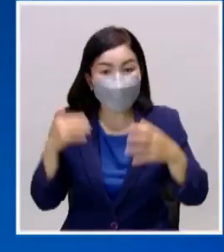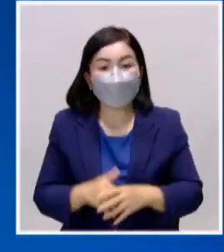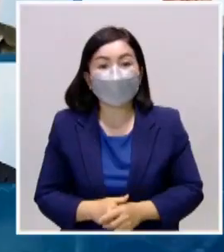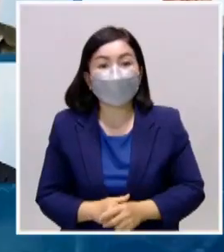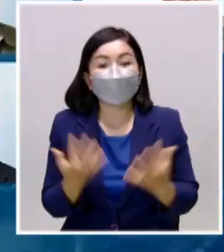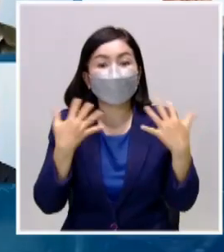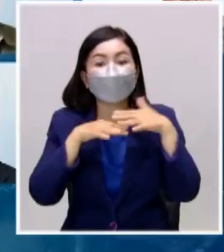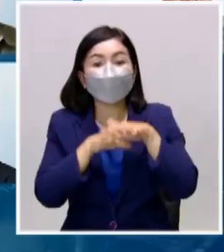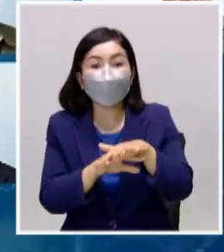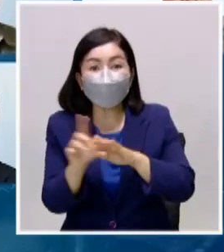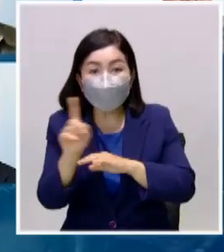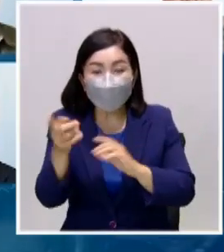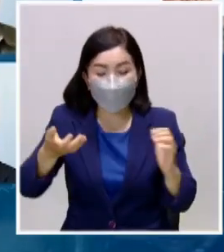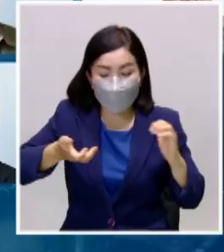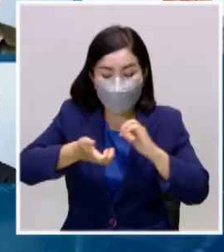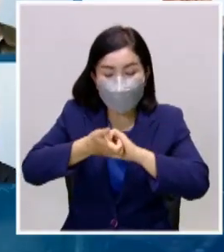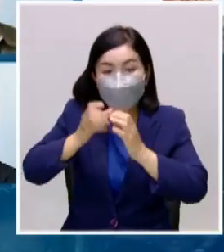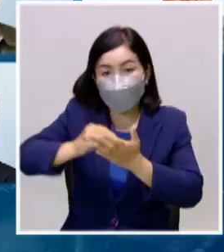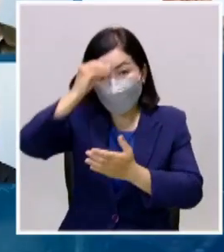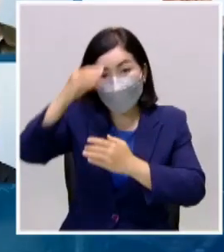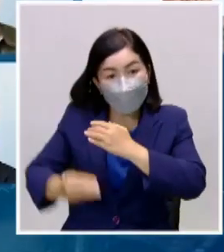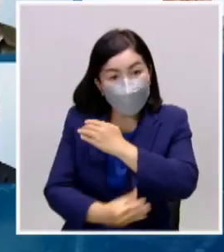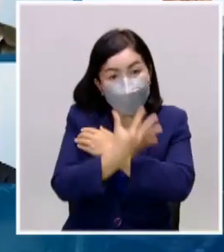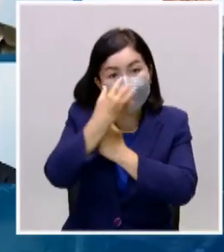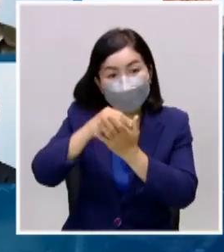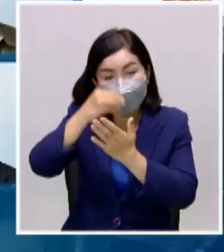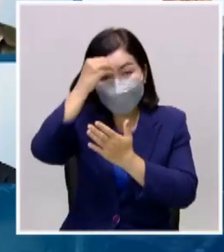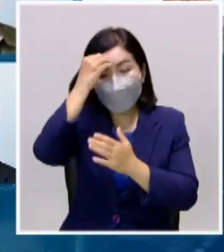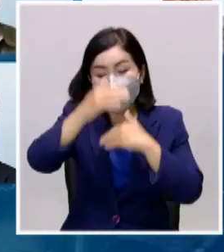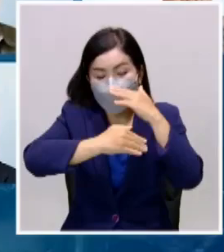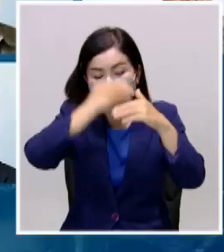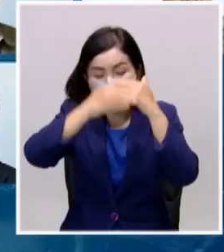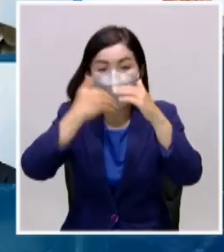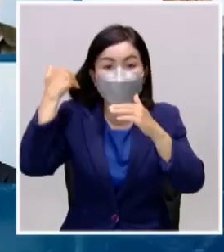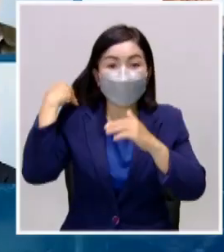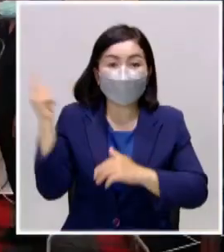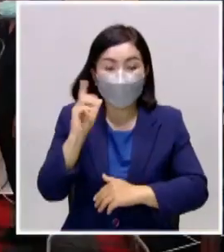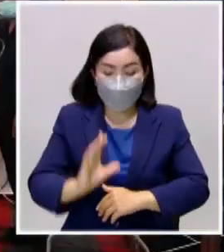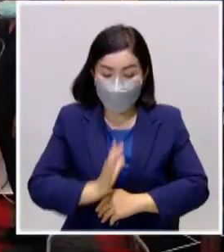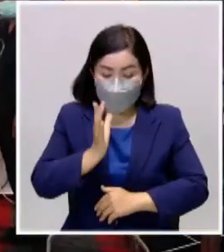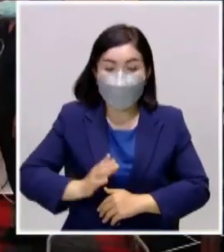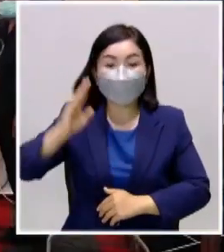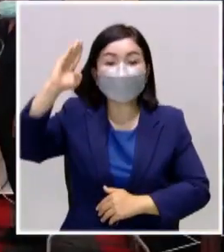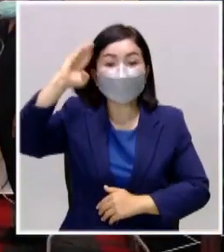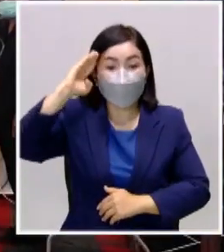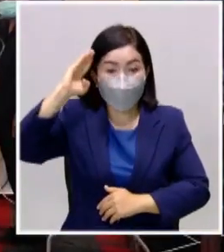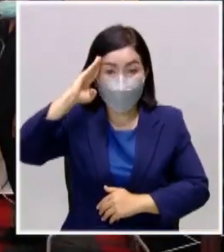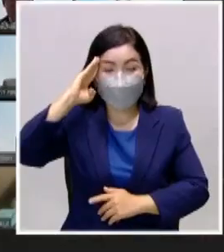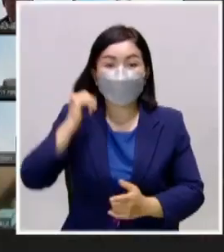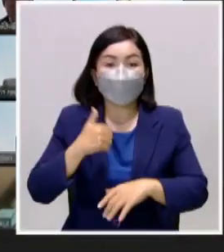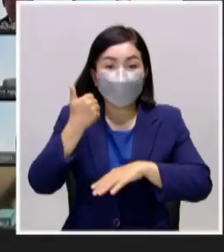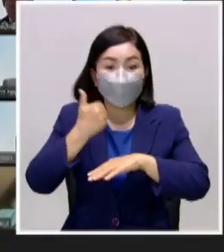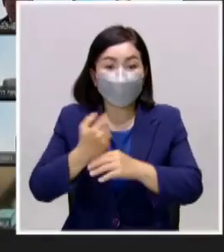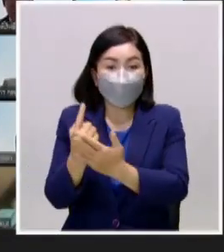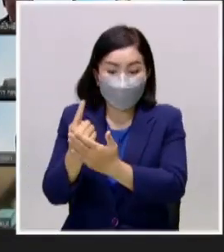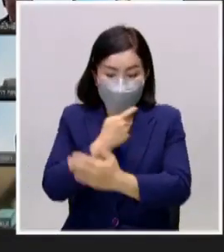เพื่อสานต่อภารกิจความร่วมมือทางการศึกษาให้ก้าวไปอีกขั้นครั้งนี้ได้รับเกียรติจากพลเอกดาวพงษ์รัตนสุวรรณองค